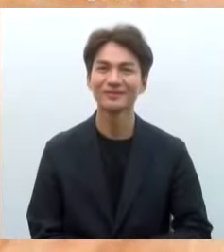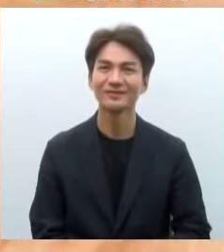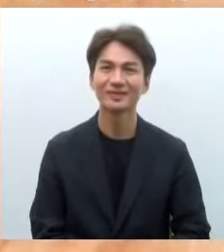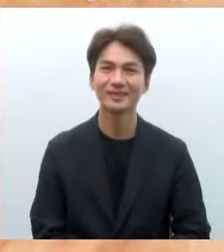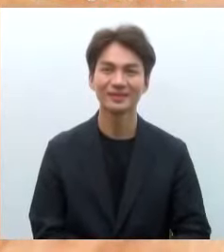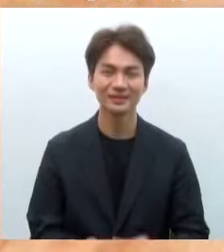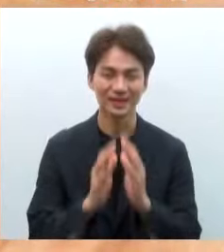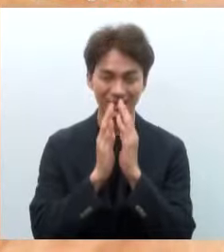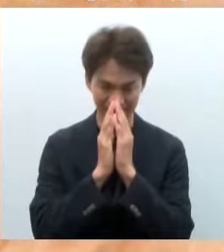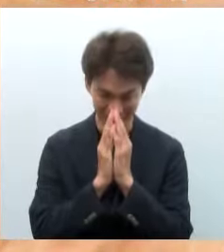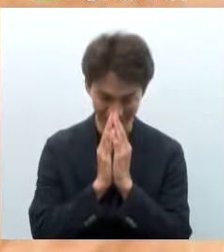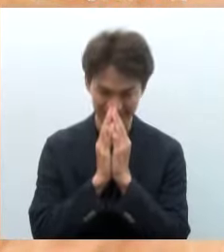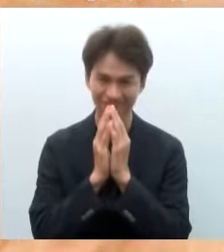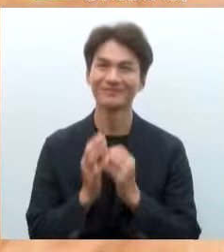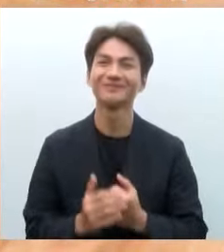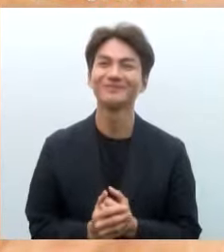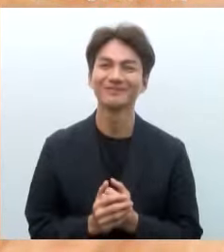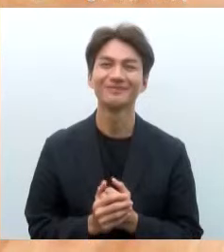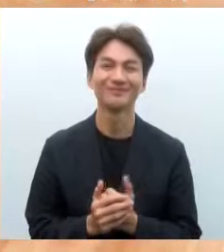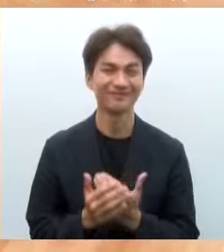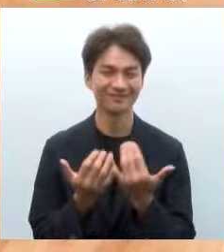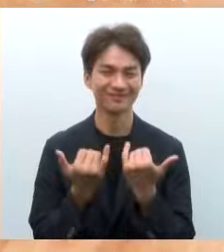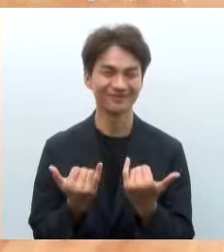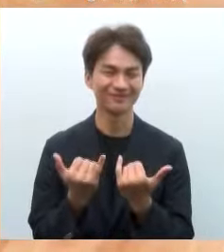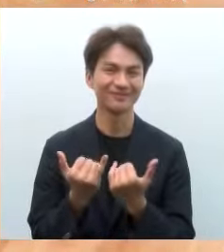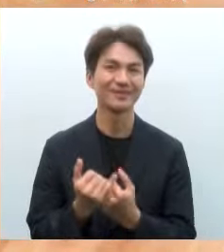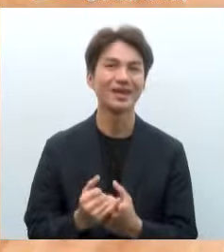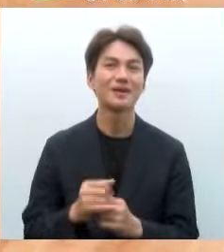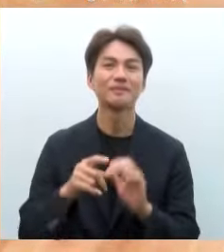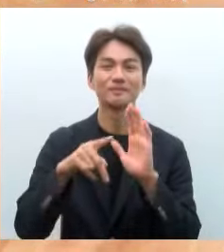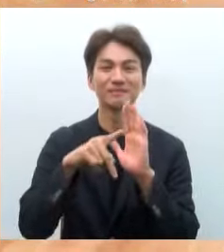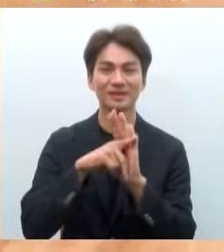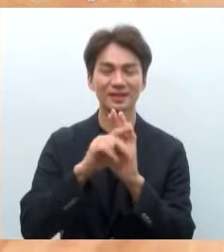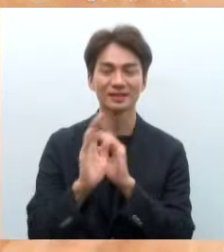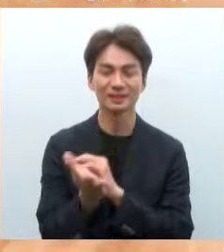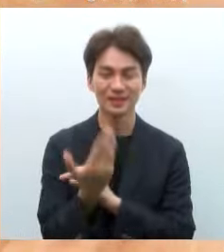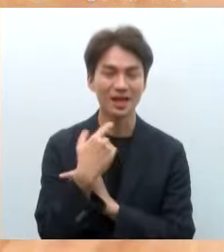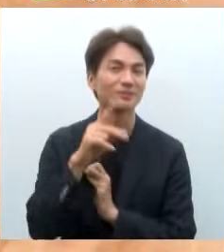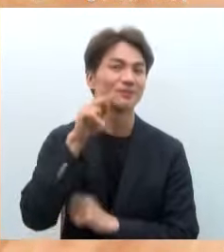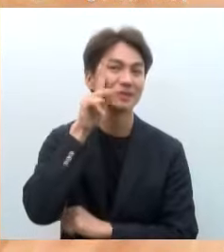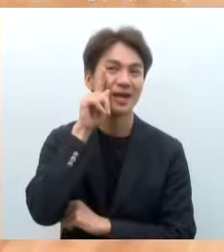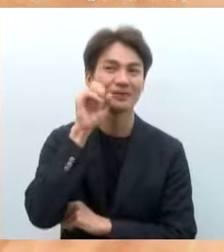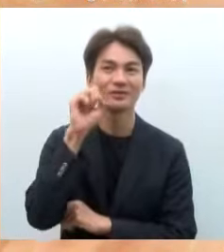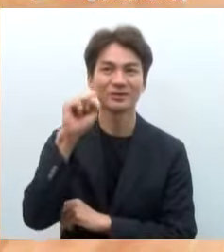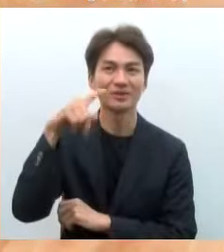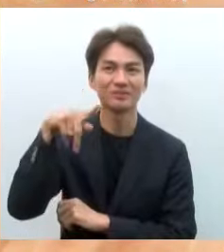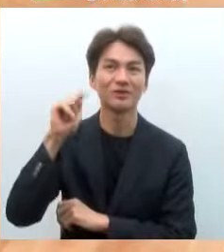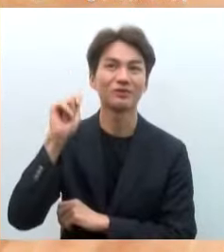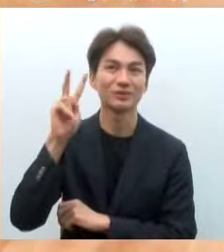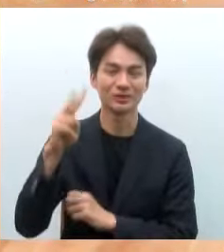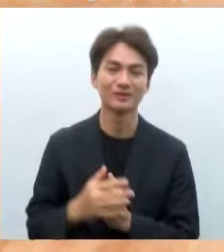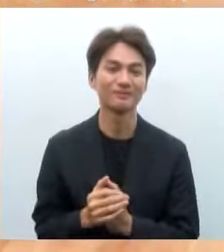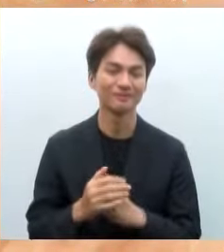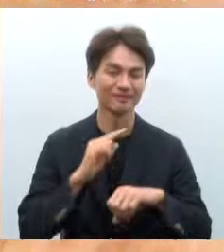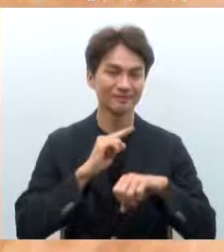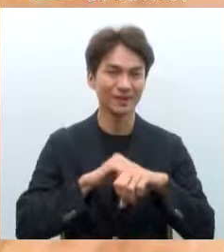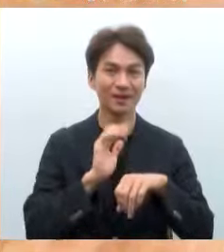สวัสดีค่ะขอต้อนรับทุกท่านนะคะเข้าสู่รายการพฤหัสเช้าข่าวสปทค่ะซึ่งรายการนี้นะคะออกอากาศตั้งแต่เวล